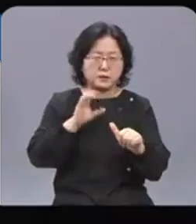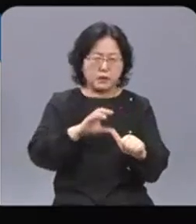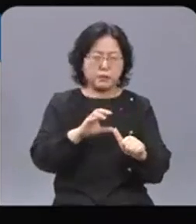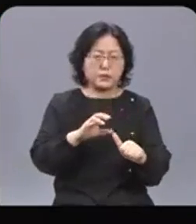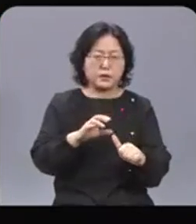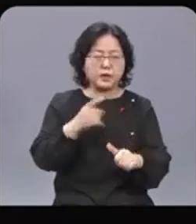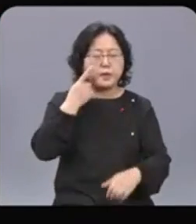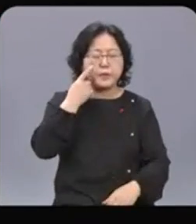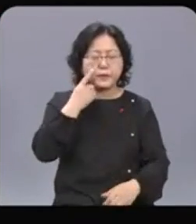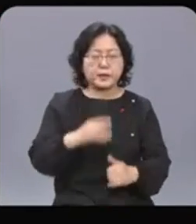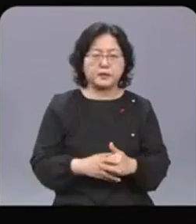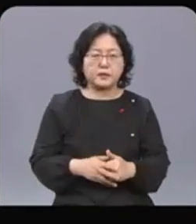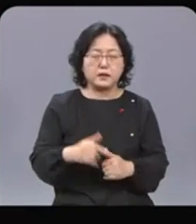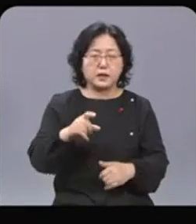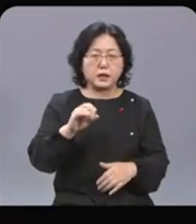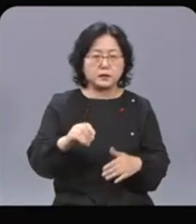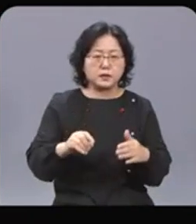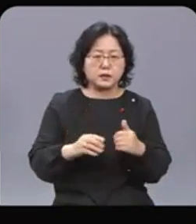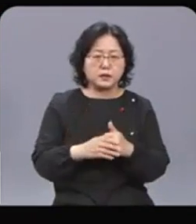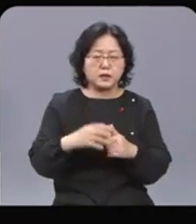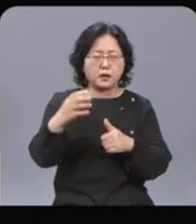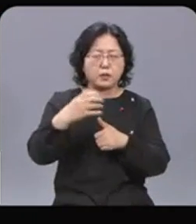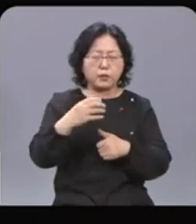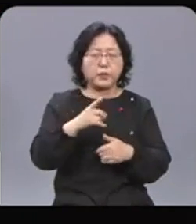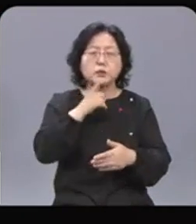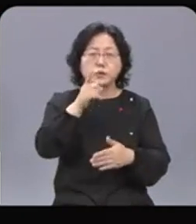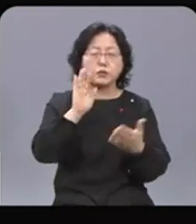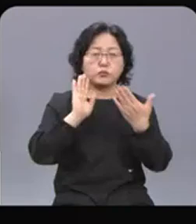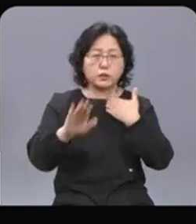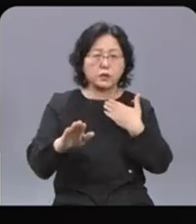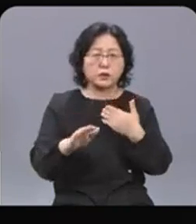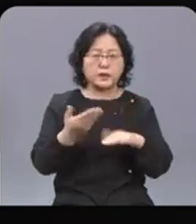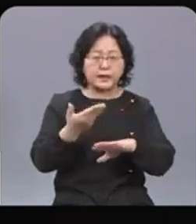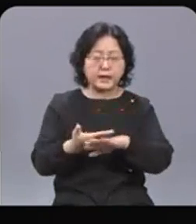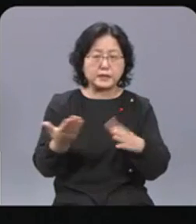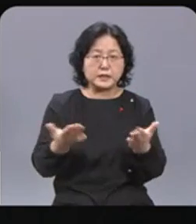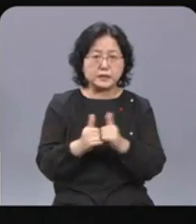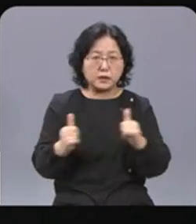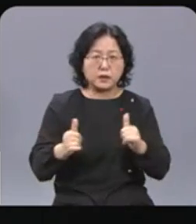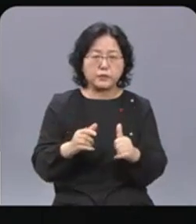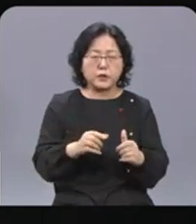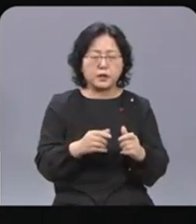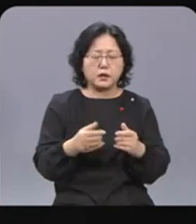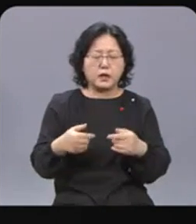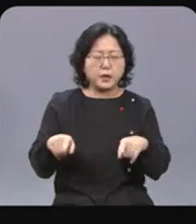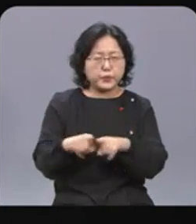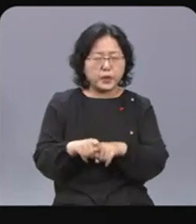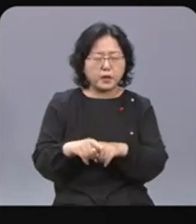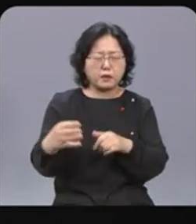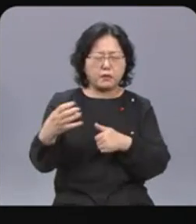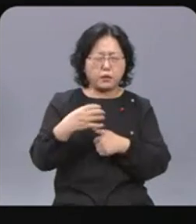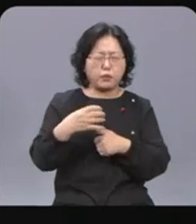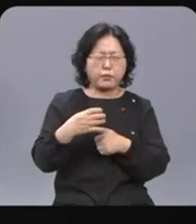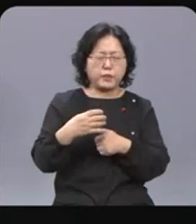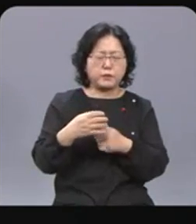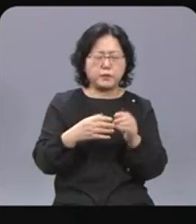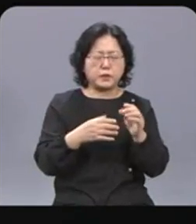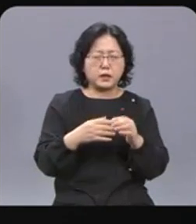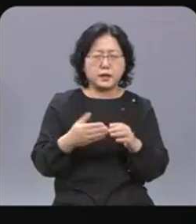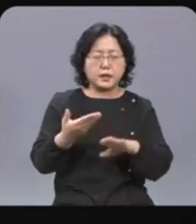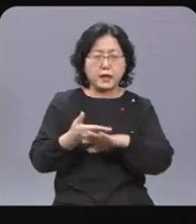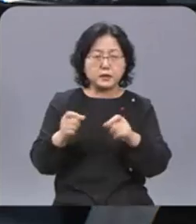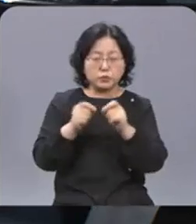봐라. 강 씨가 직장 내 괴롭힘으로 신고한 뒤에도 다른 직원들을 동원해 괴롭힘이 계속됐다는 게